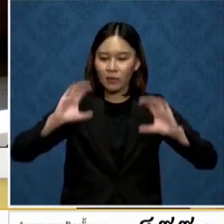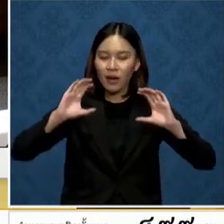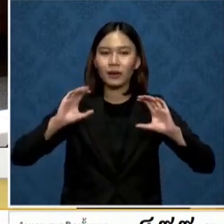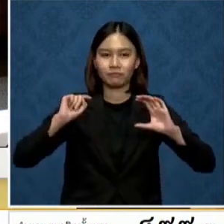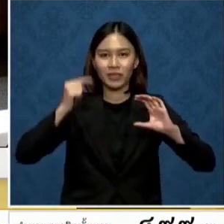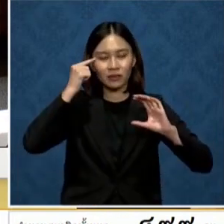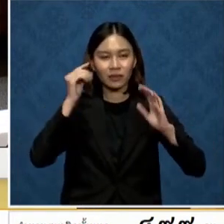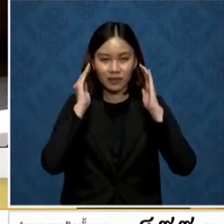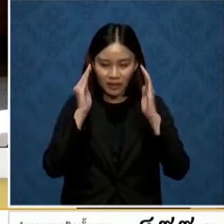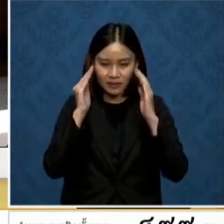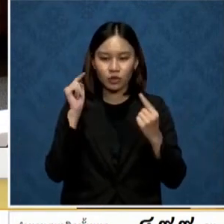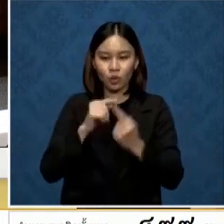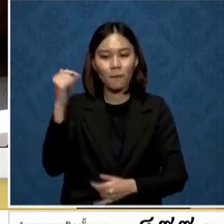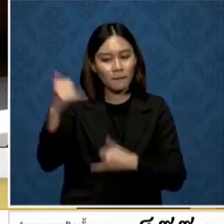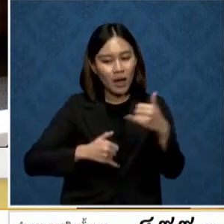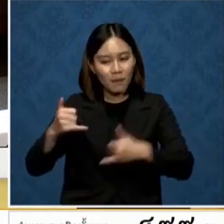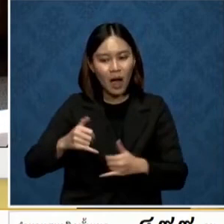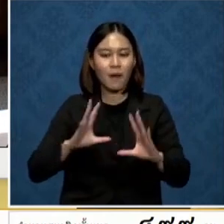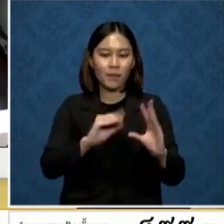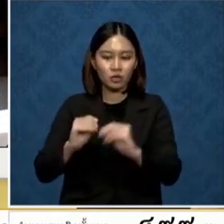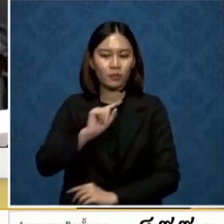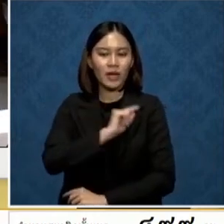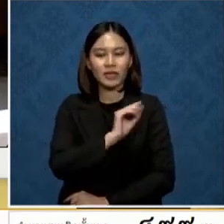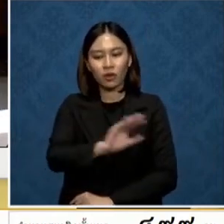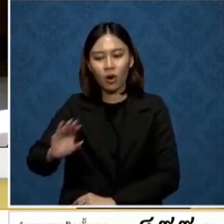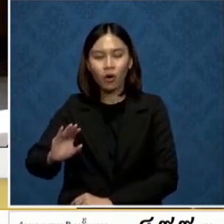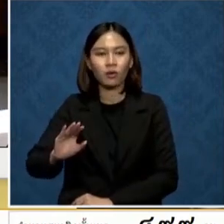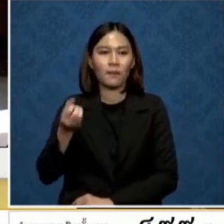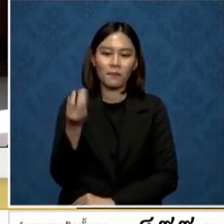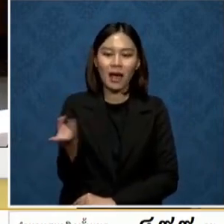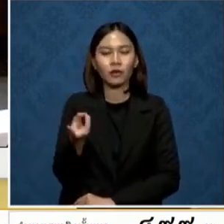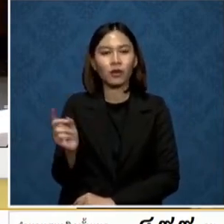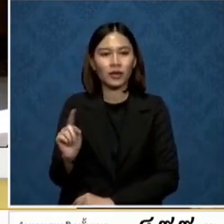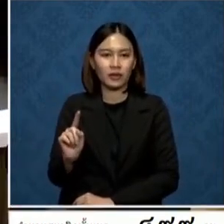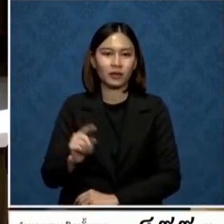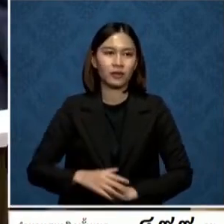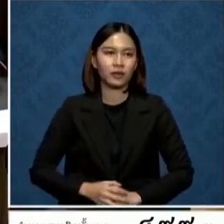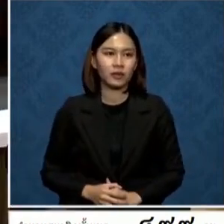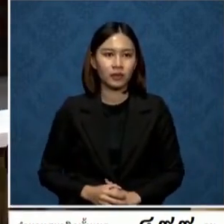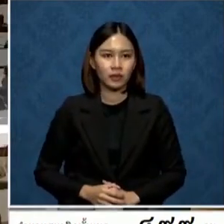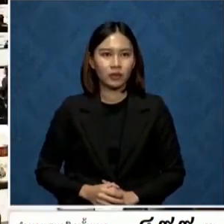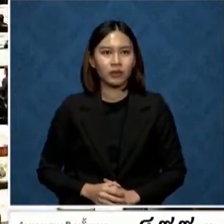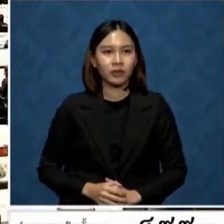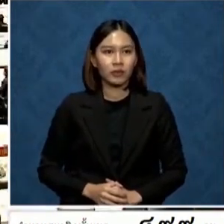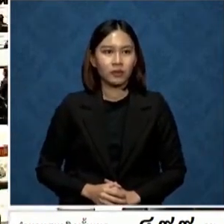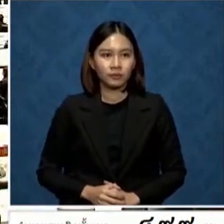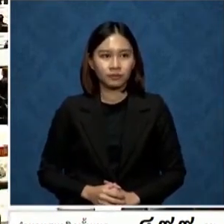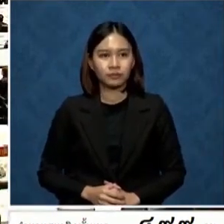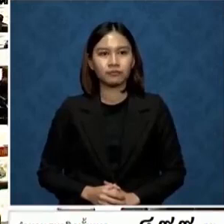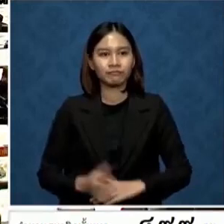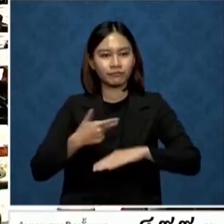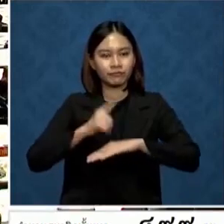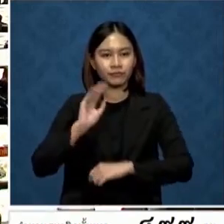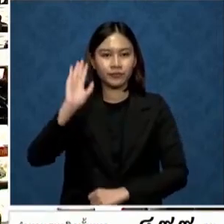ความตั้งใจในการมาประชุมและทำหน้าที่ของตนเองมากแค่ไหนเท่านั้นเองครับท่านประธานขอบคุณครับท่าน